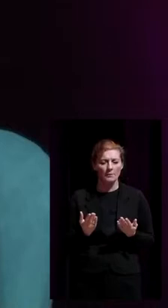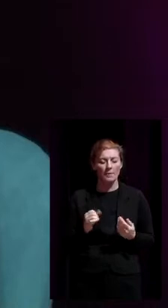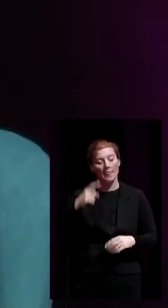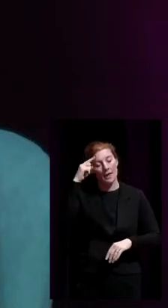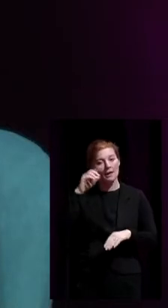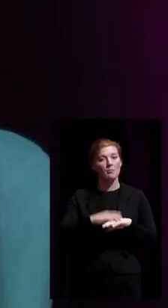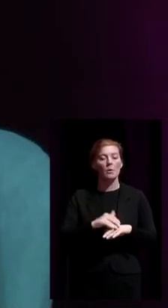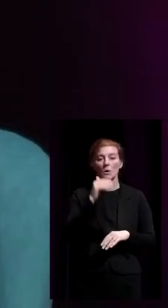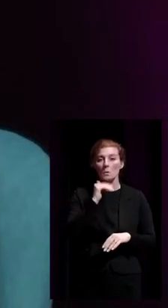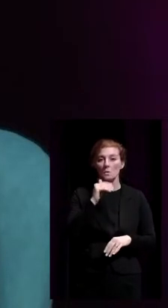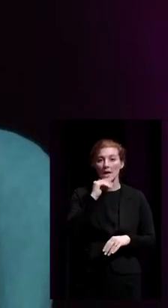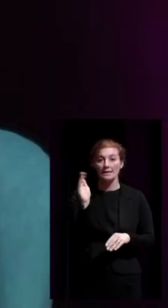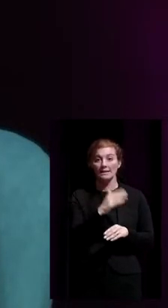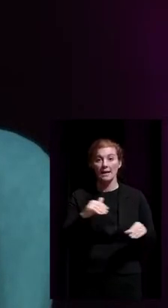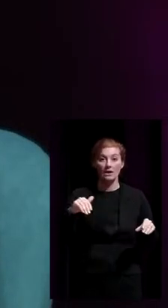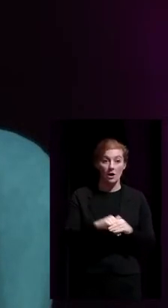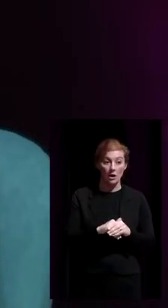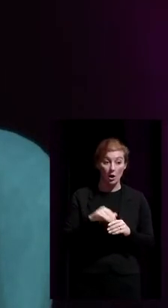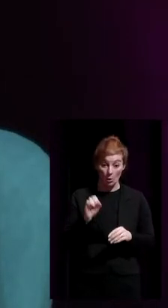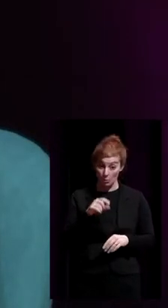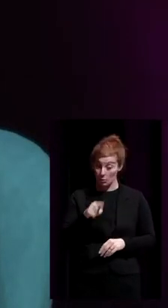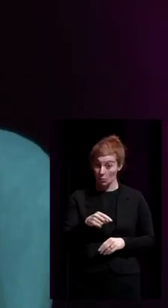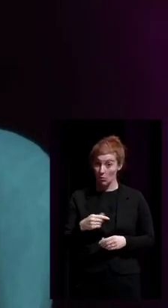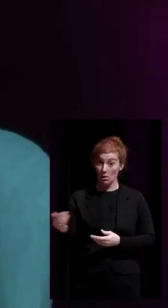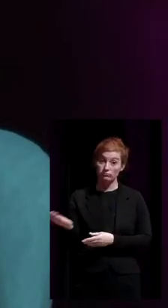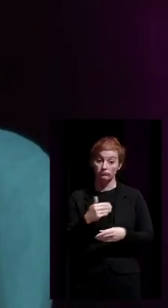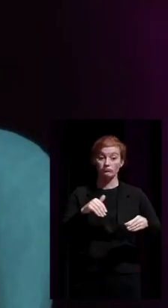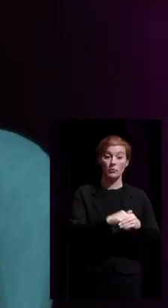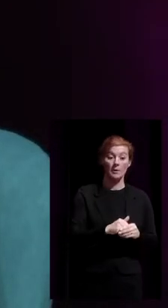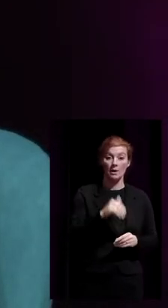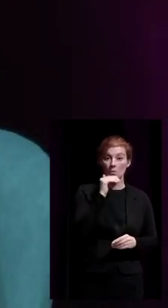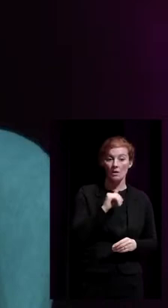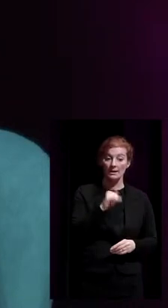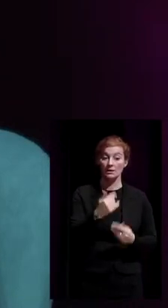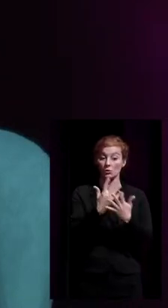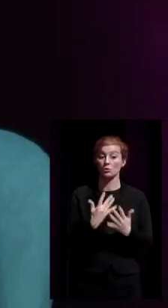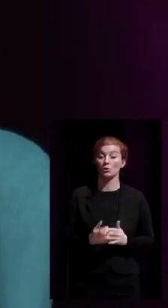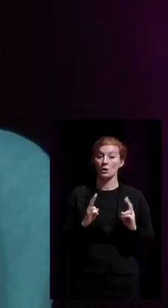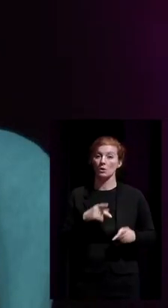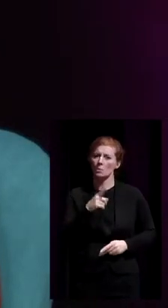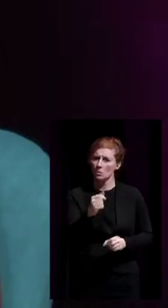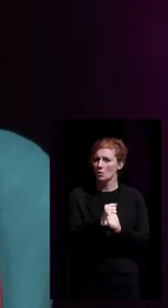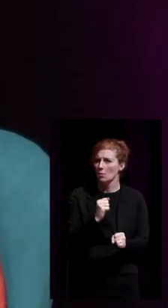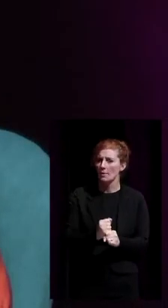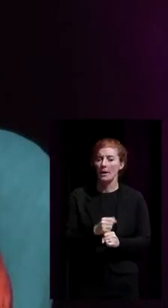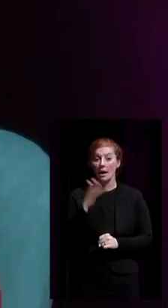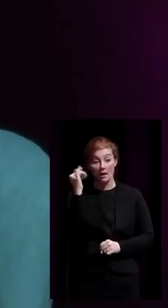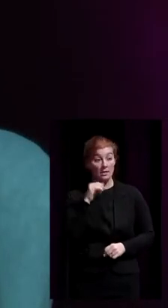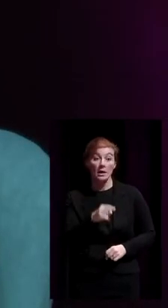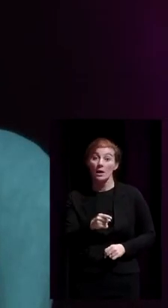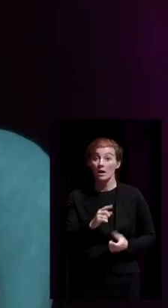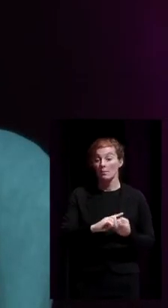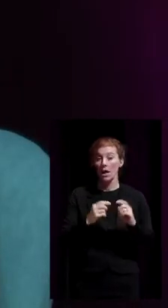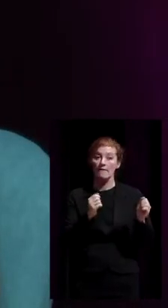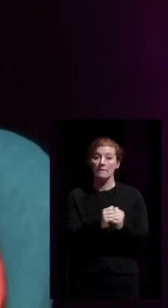till exempel du i ditt uppdrag får med fler barn och unga i de här strukturerna som du jobbar med, kan det vara en av de här faktorerna som gör den